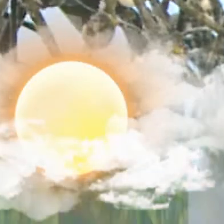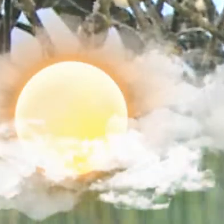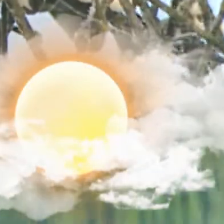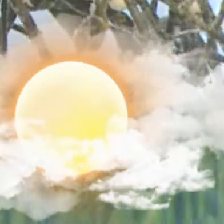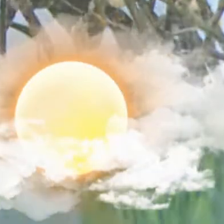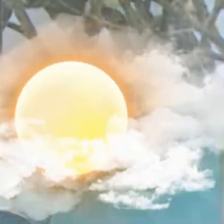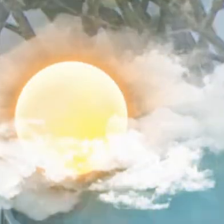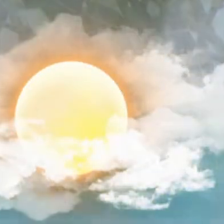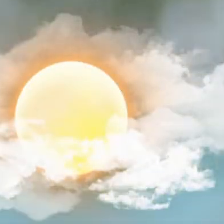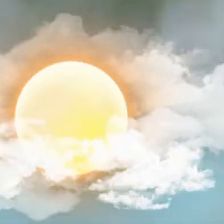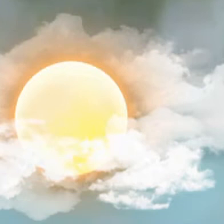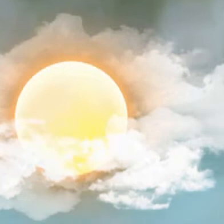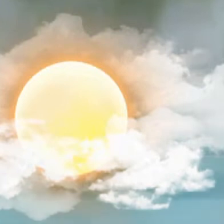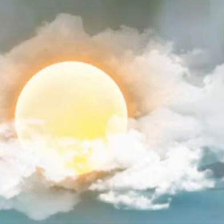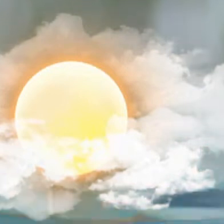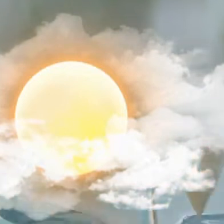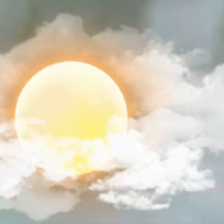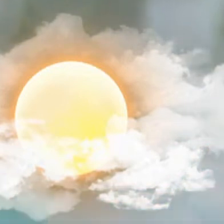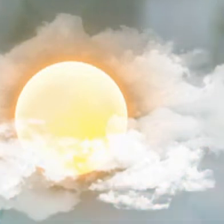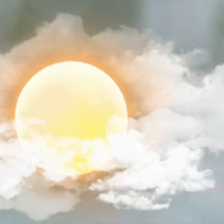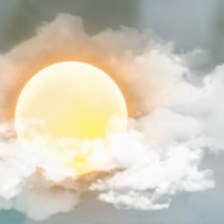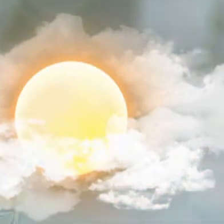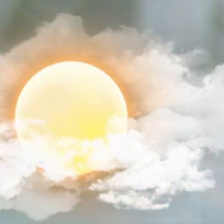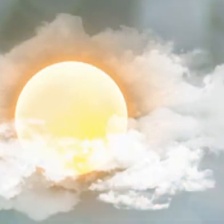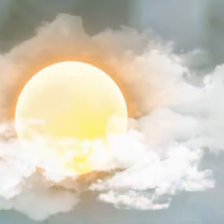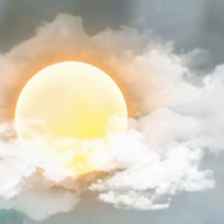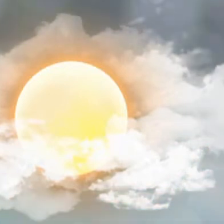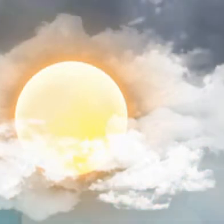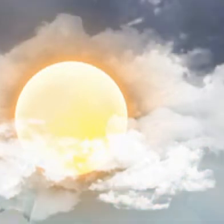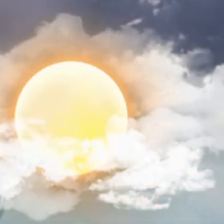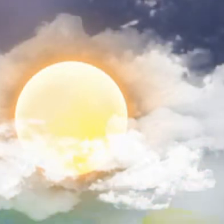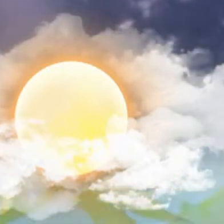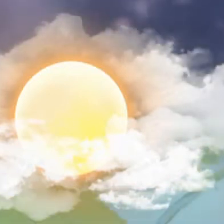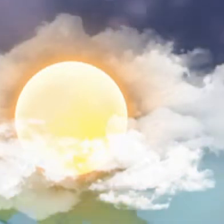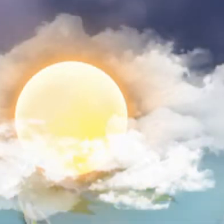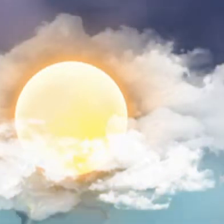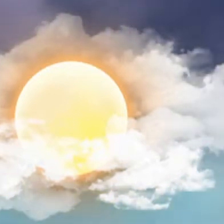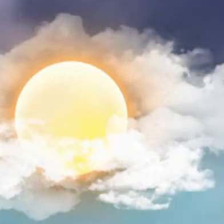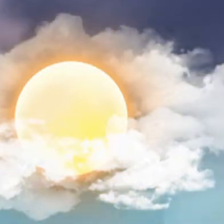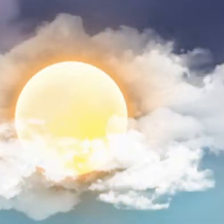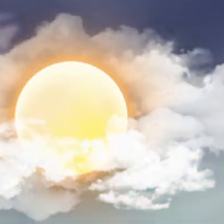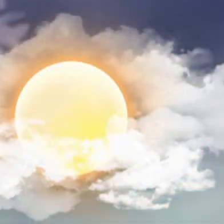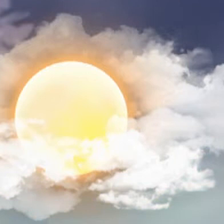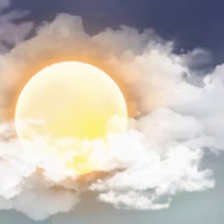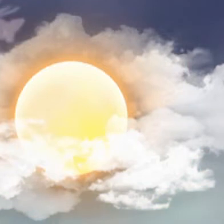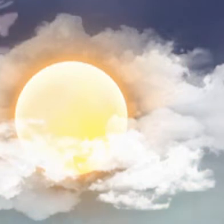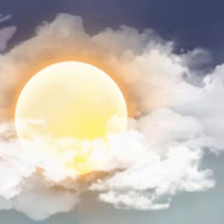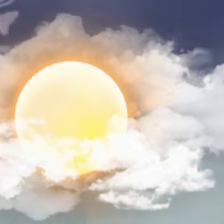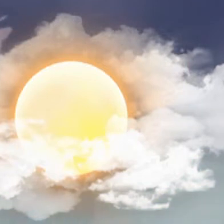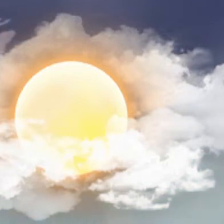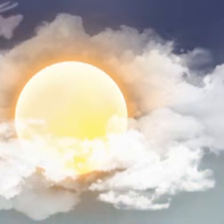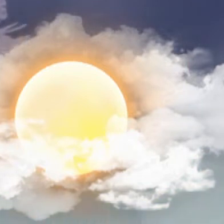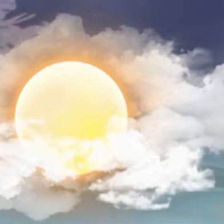20 студеня у областном центре чакается переменная облачность без опадков. Раницей слупок термометра покажет около 10